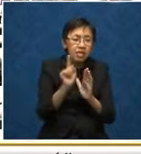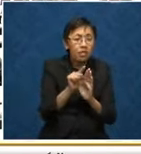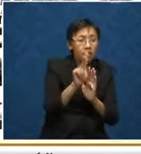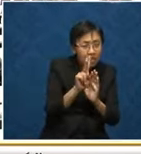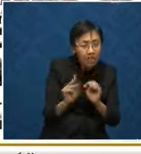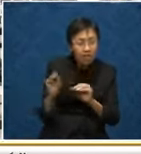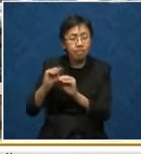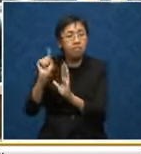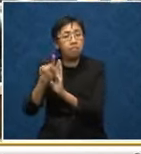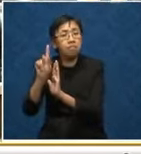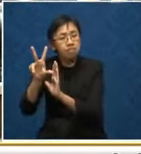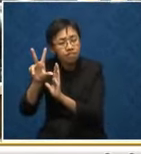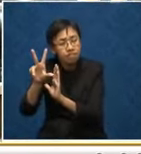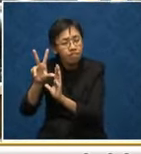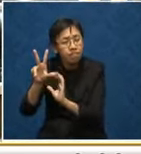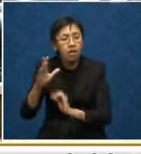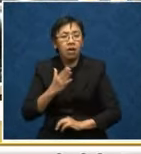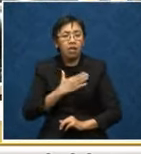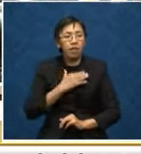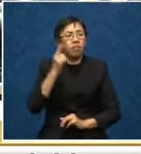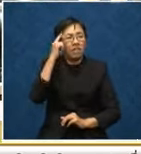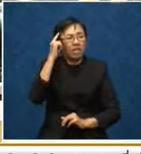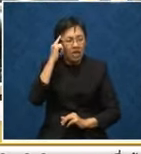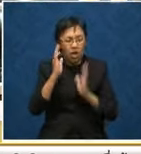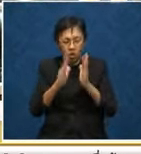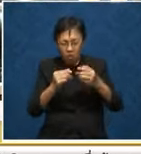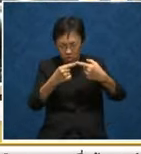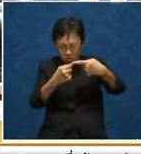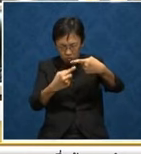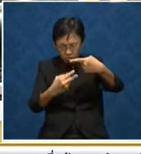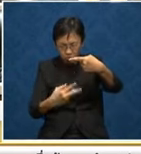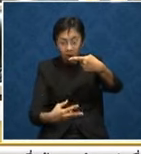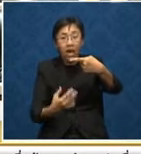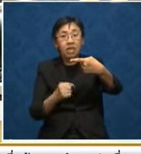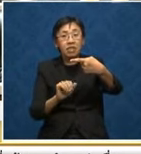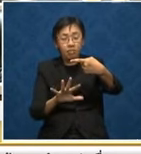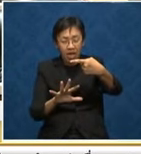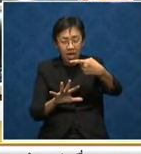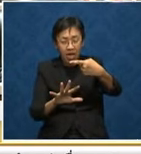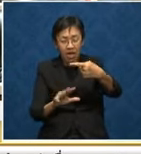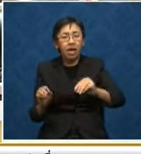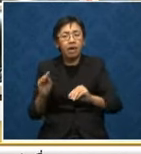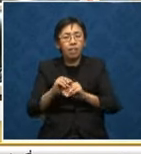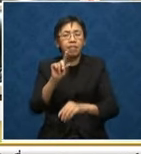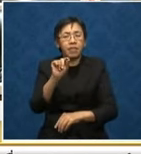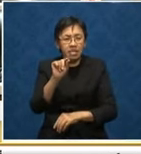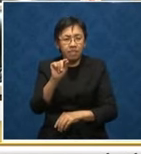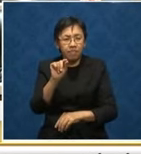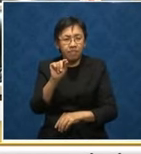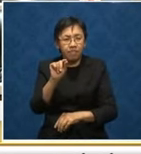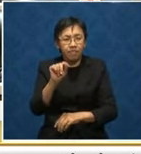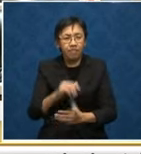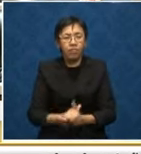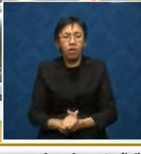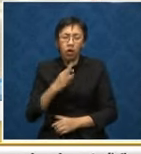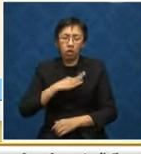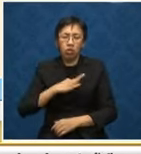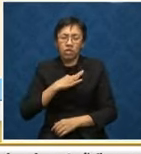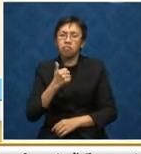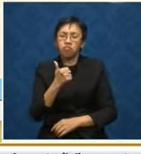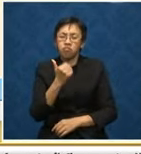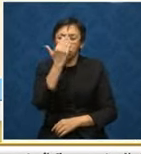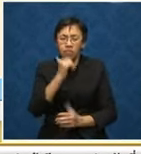นะครับผมคิดว่าการเพิ่มจำนวนคนจาก15คนเป็น20คนเนี่ยต่อฝ่ายมันจะมีประ